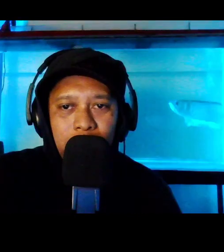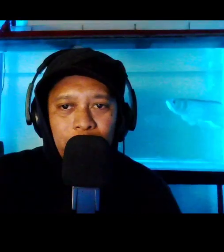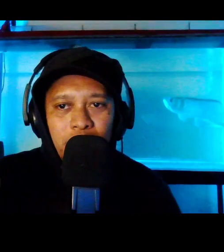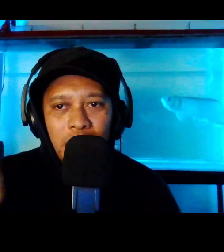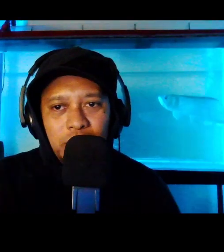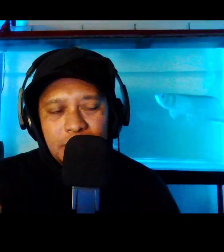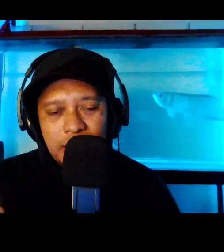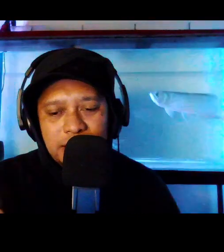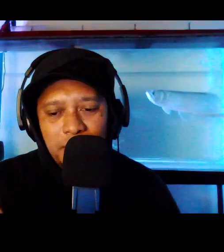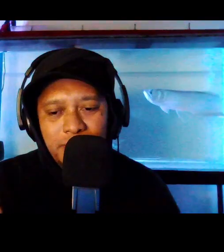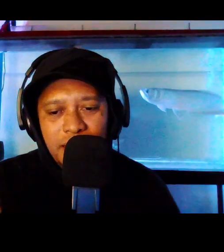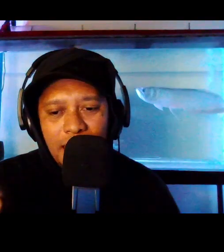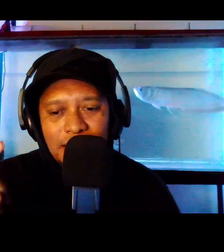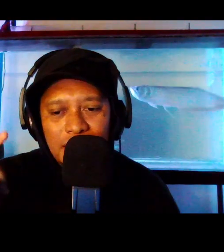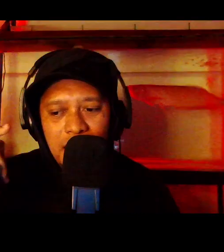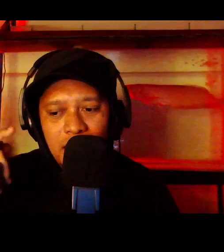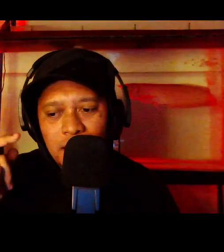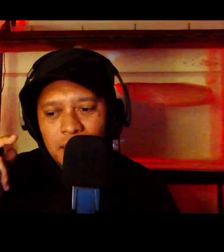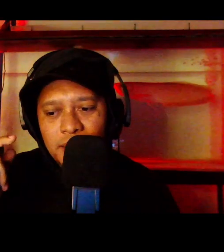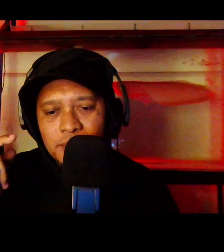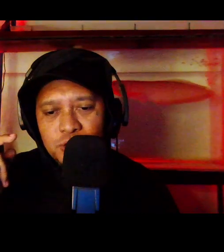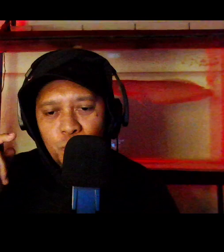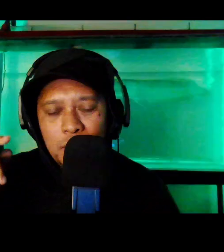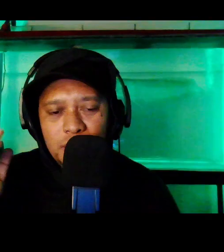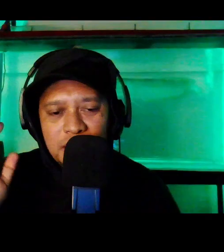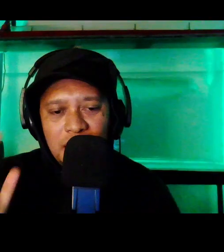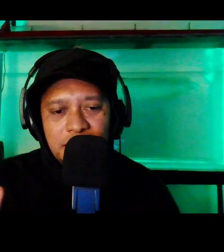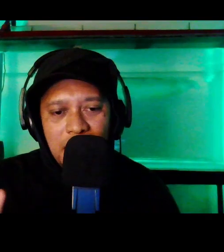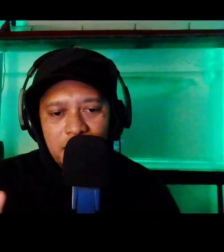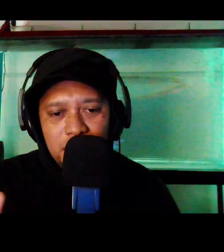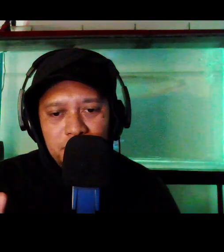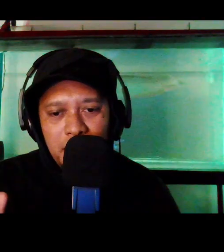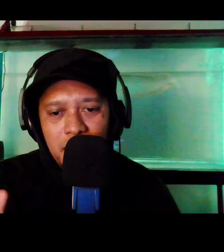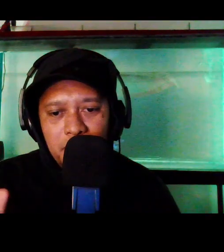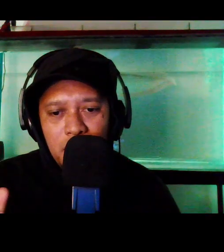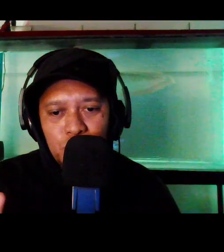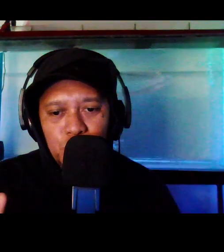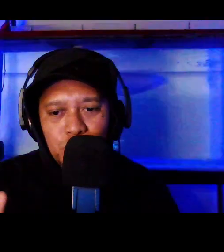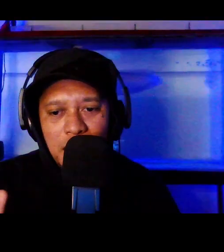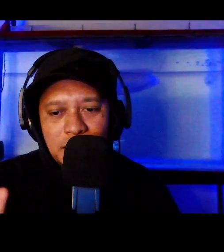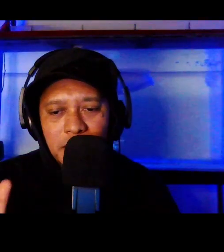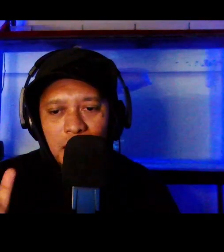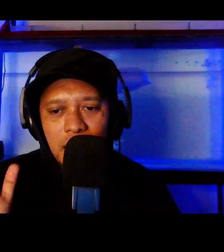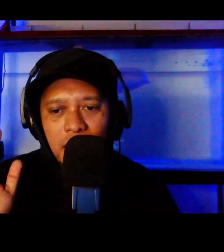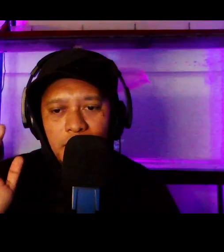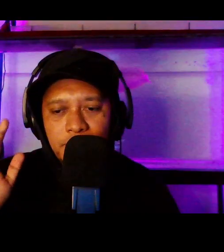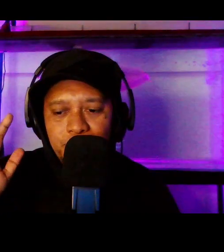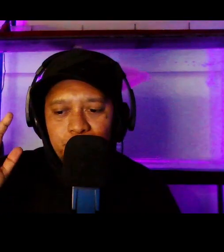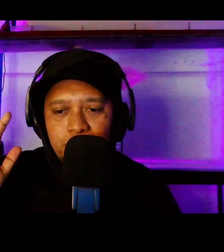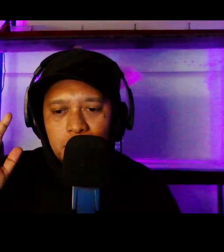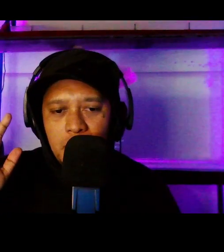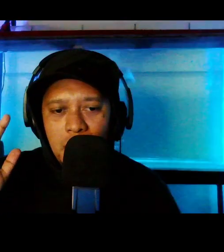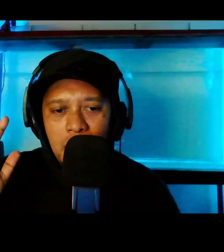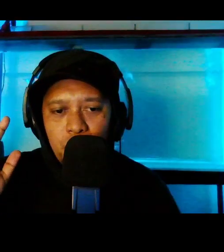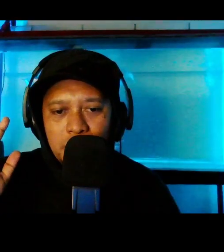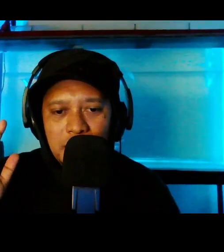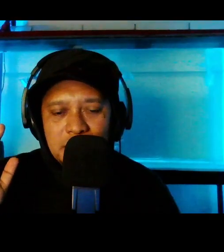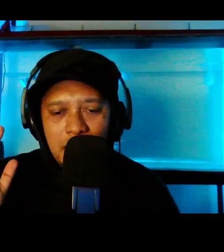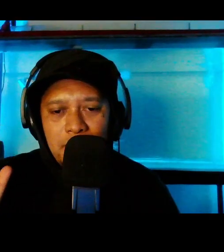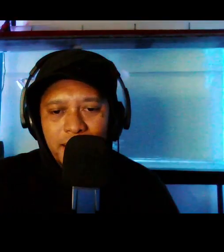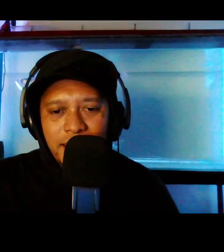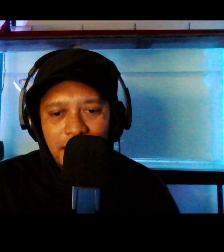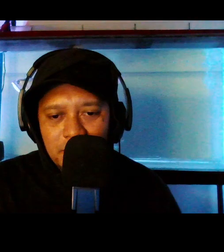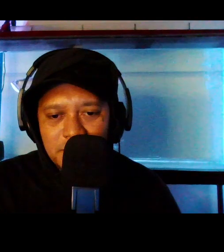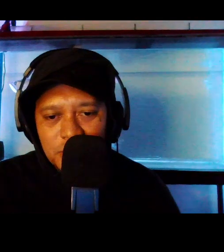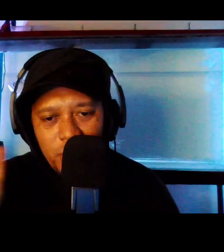to eh. Ito yung sinasabi na natin na nagsalita na yung pangulo natin na wag na